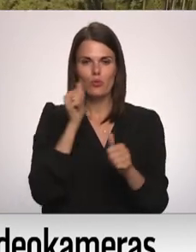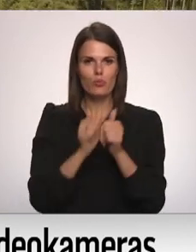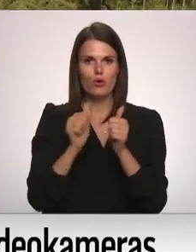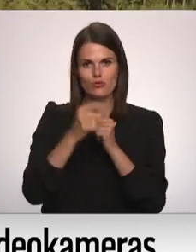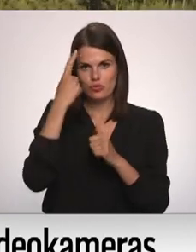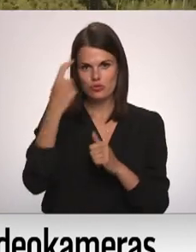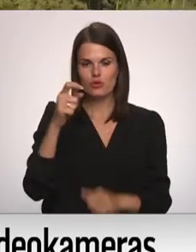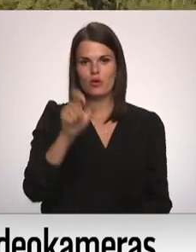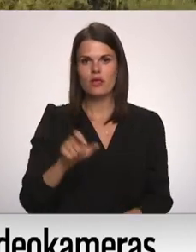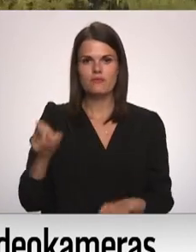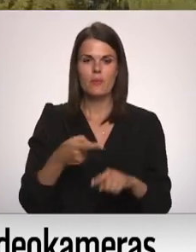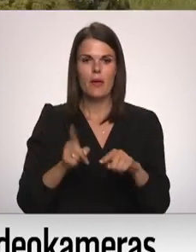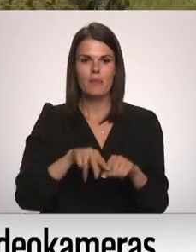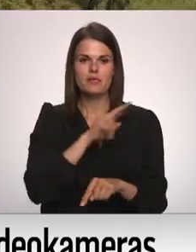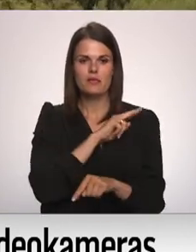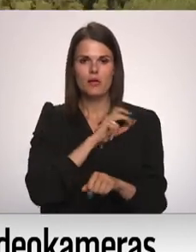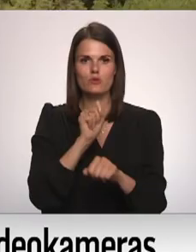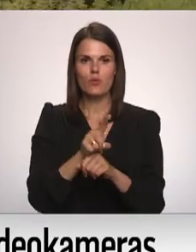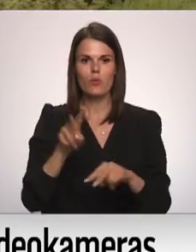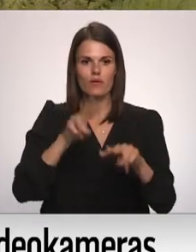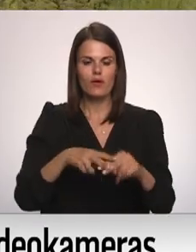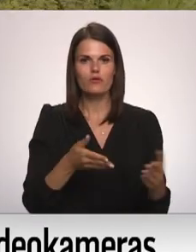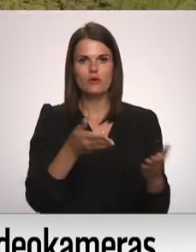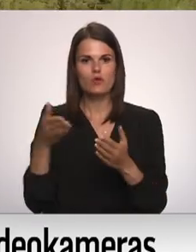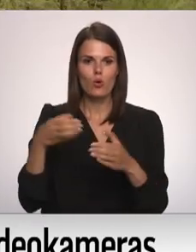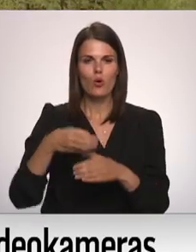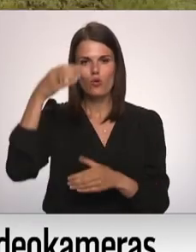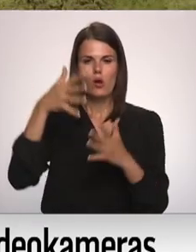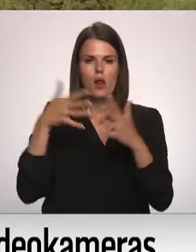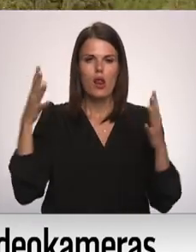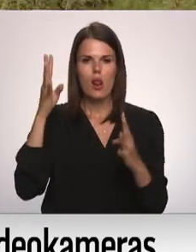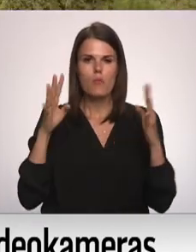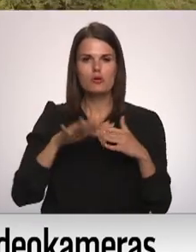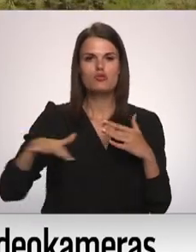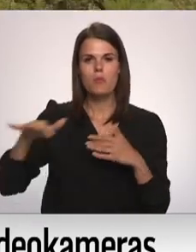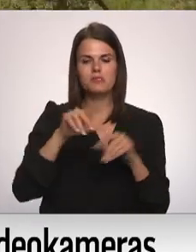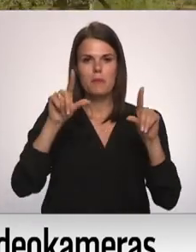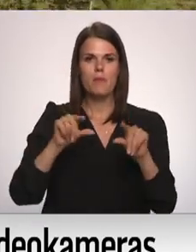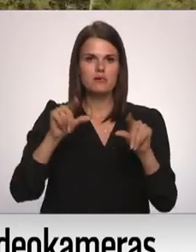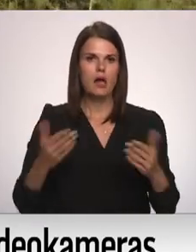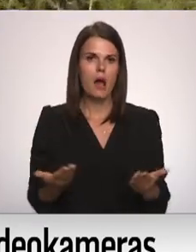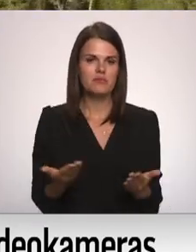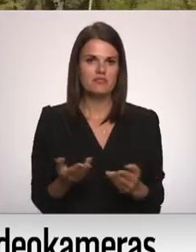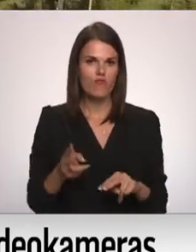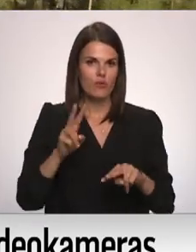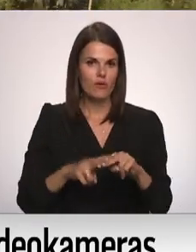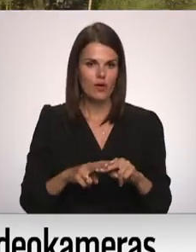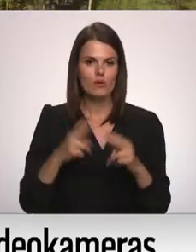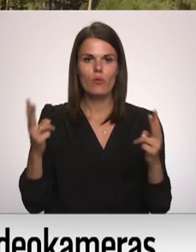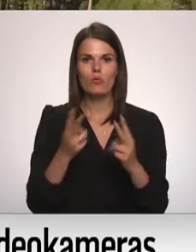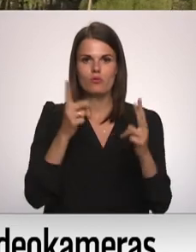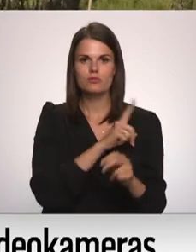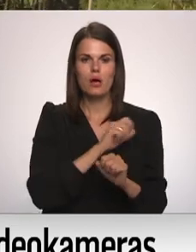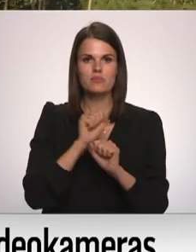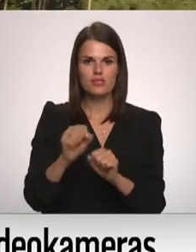iedzīvotāji, tāpēc dežurantus nolīkst vietās, kur torņi atrodas lielos meža masīvos un kur mazāka apdzīvotība. Uguns apsardzības